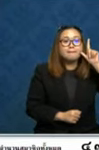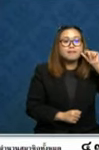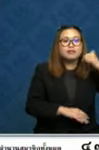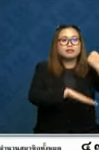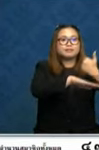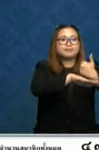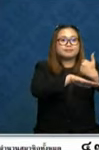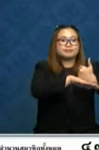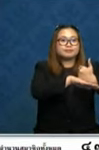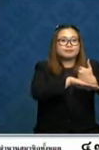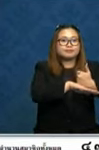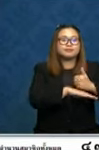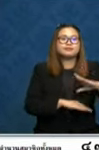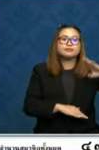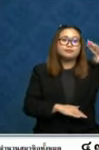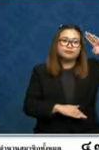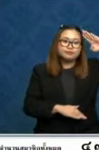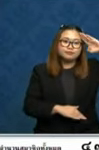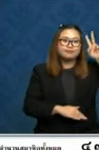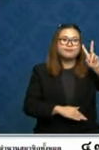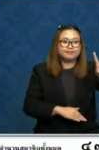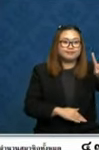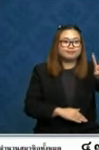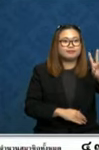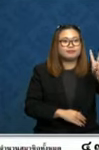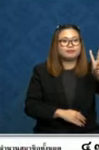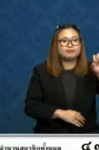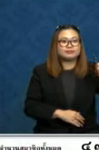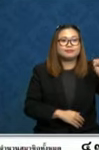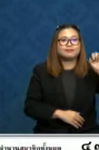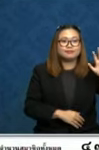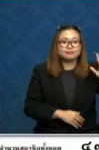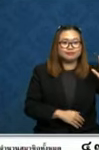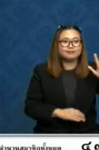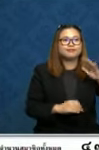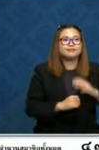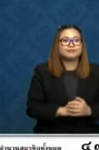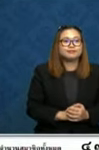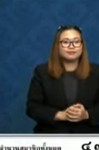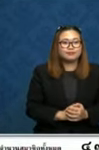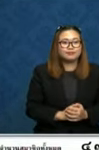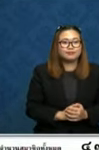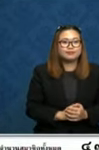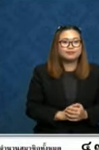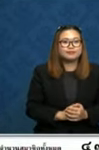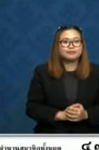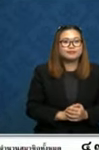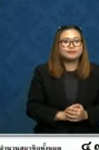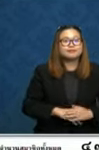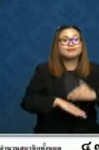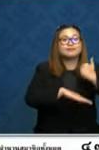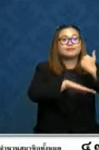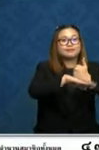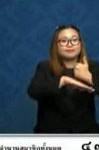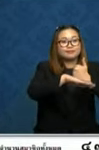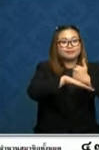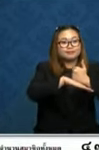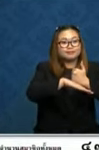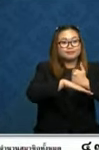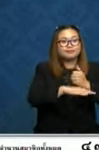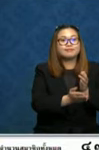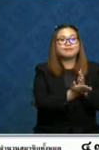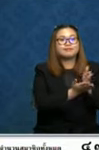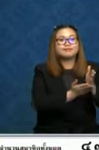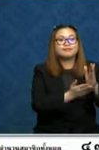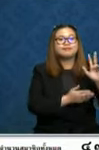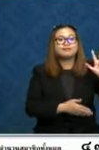2สักอย่างนึงนะครับ 750,000 และเหมือนกันครับเสริมทักษะพัฒนาสัมพันธ์ผู้บริหารทัพภาค3